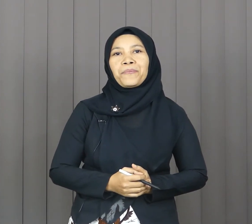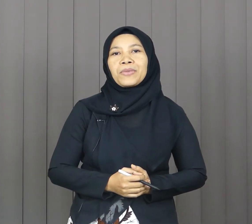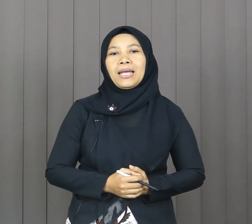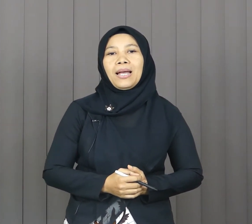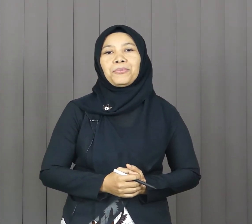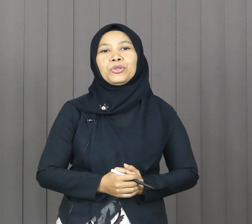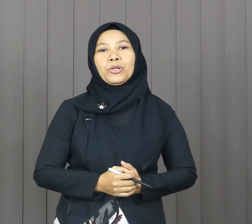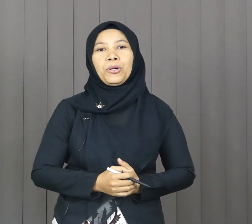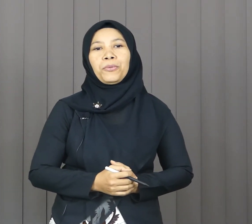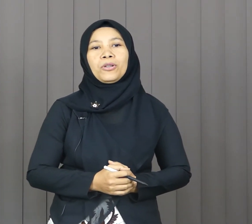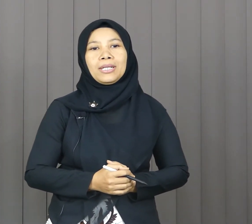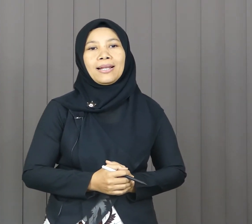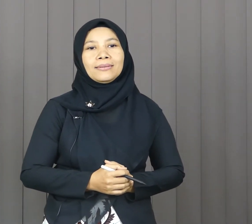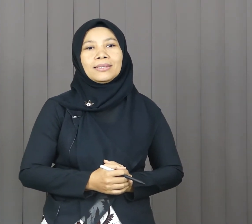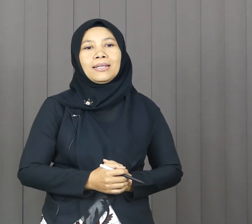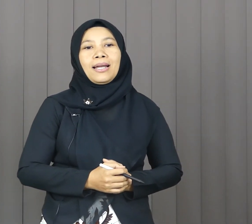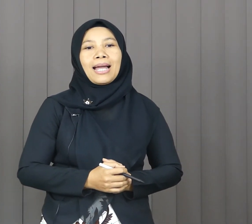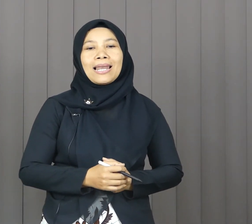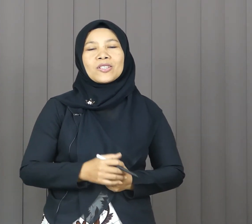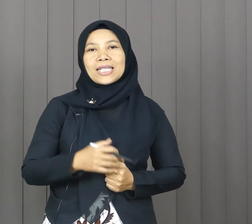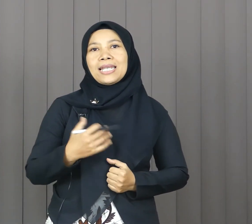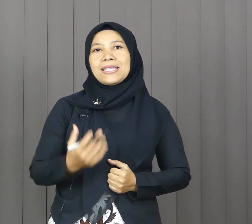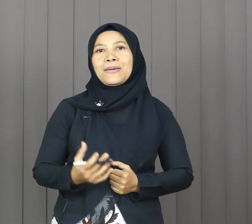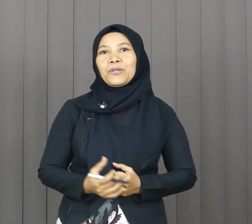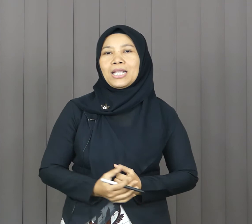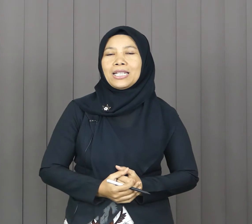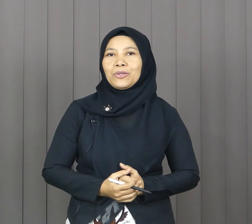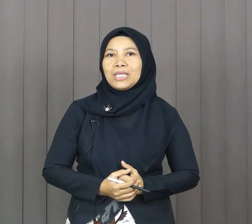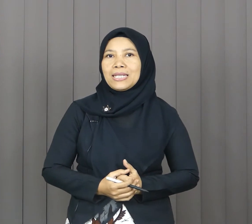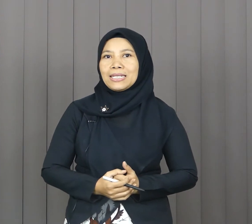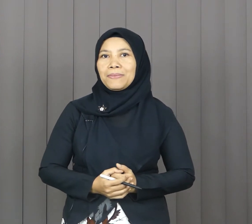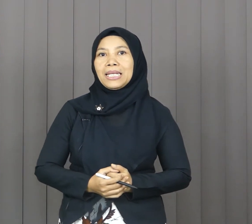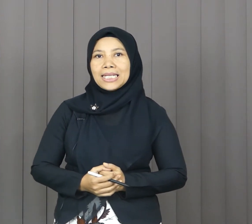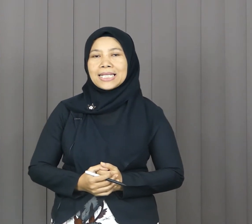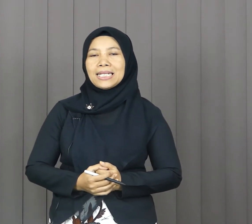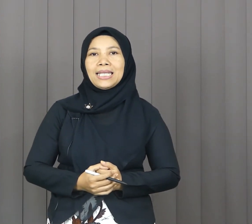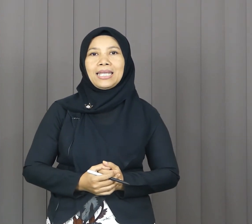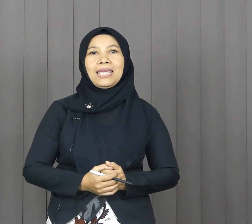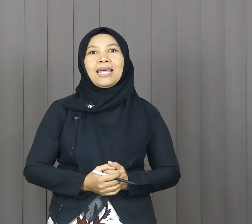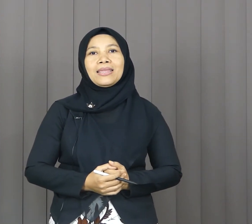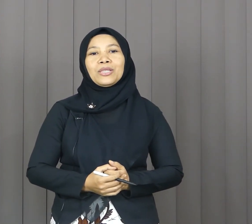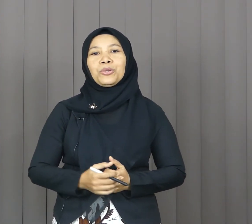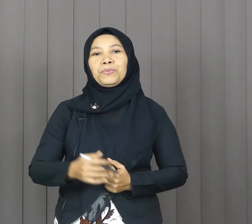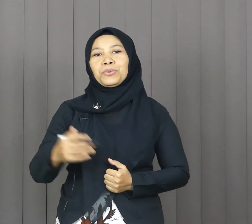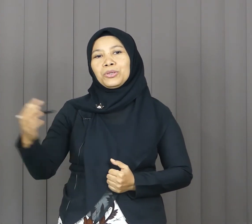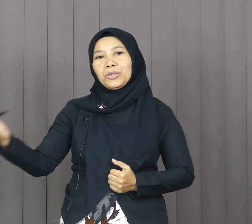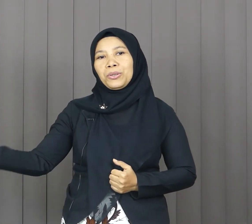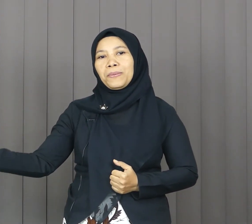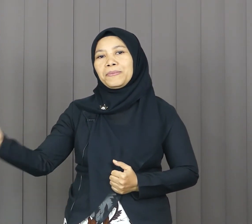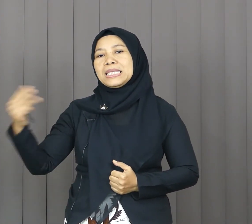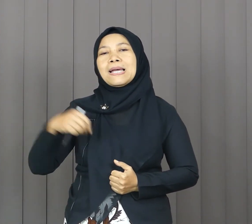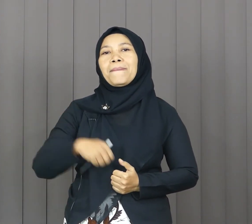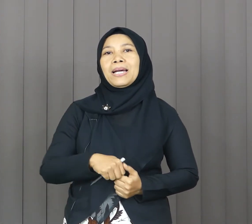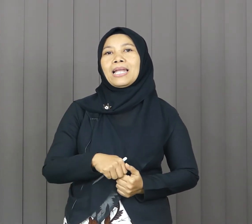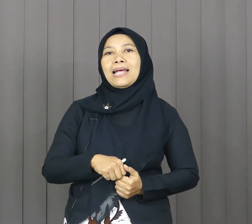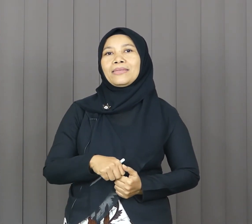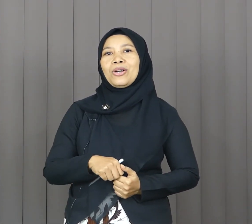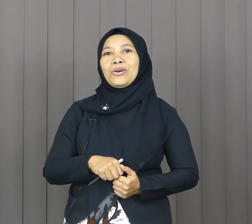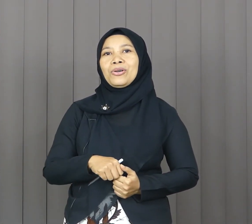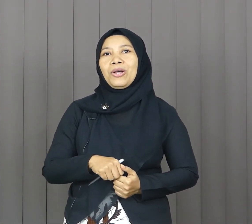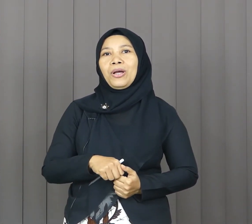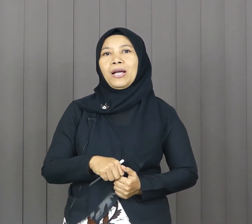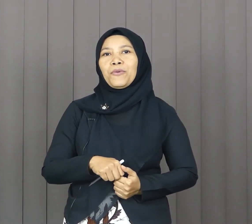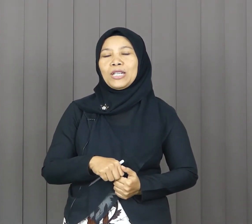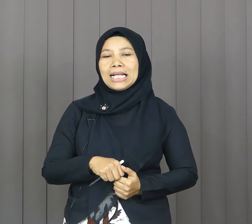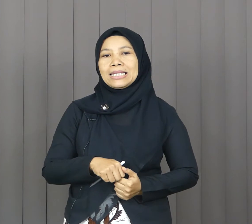pembangunan butuh modal. Kalau sekiranya modal itu tidak dimiliki sendiri, tentu butuh pinjaman